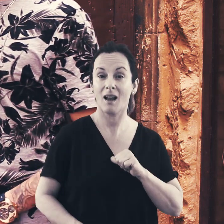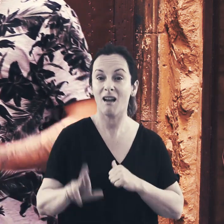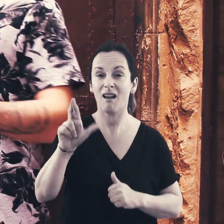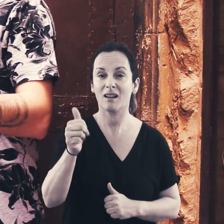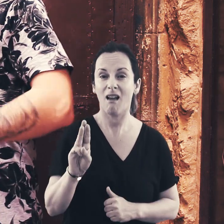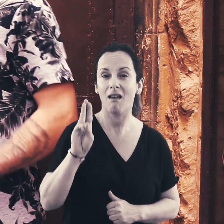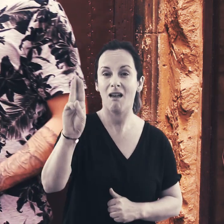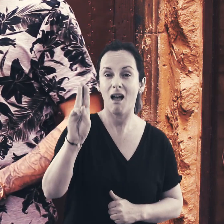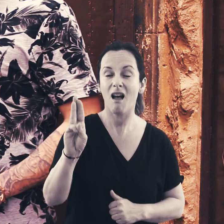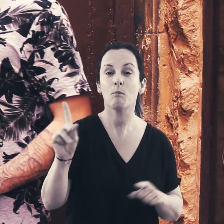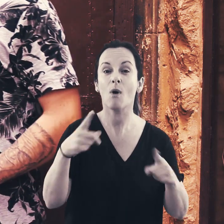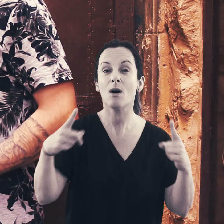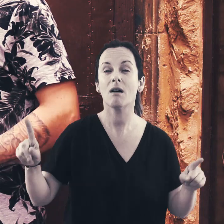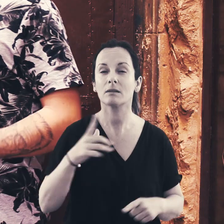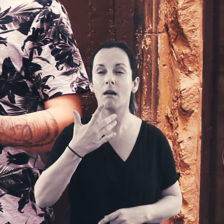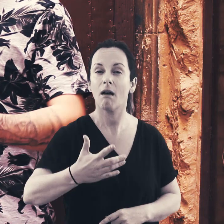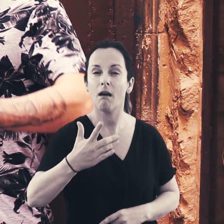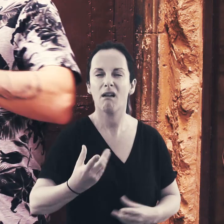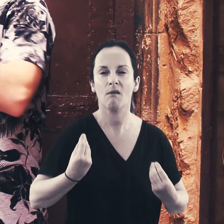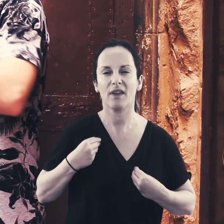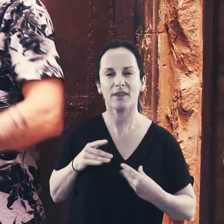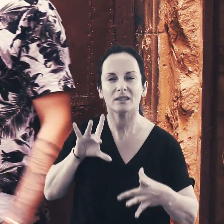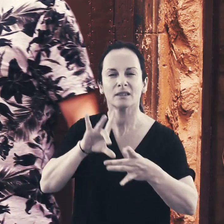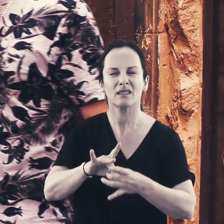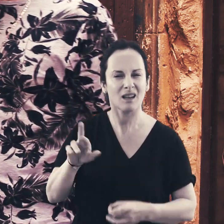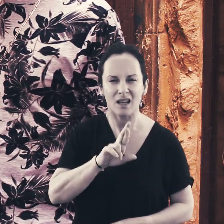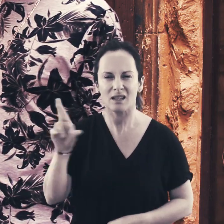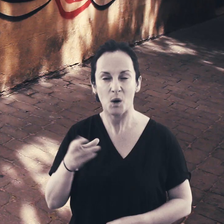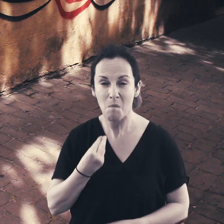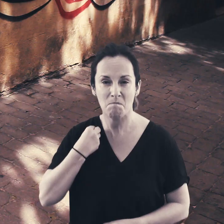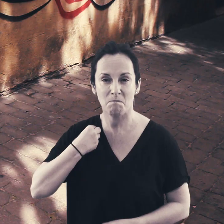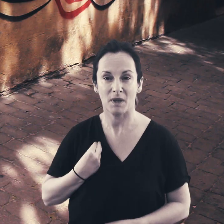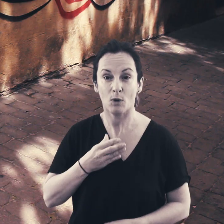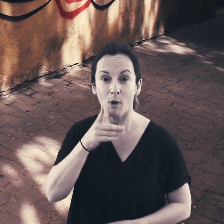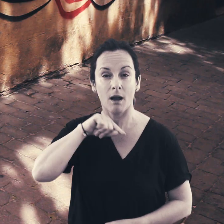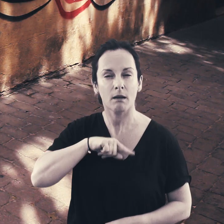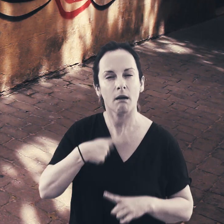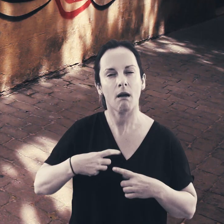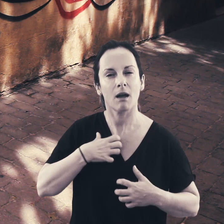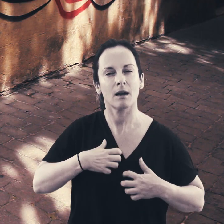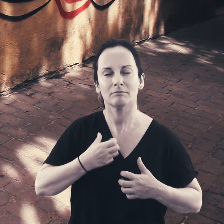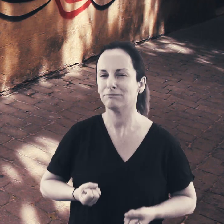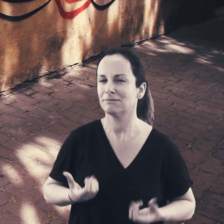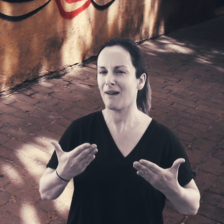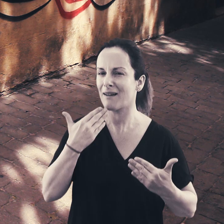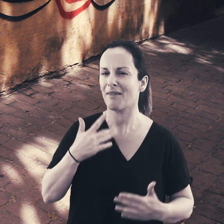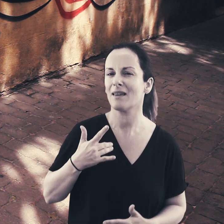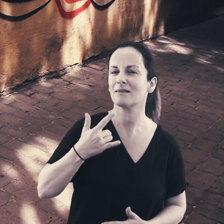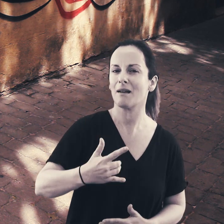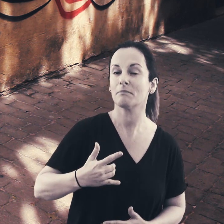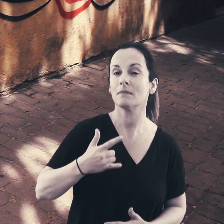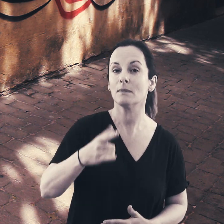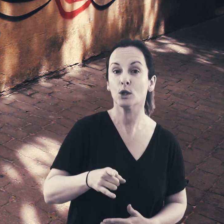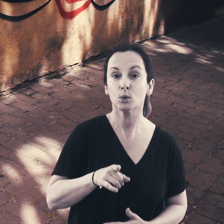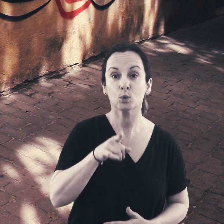jo. Es rap és un estil de vida, una religió. Per els teus sentiments, barra, inquietuds, canalització. Si tens entre 12 i 17 anys, fes ja s'inscripció. I lo